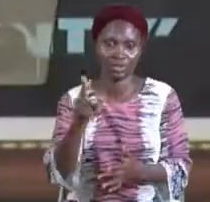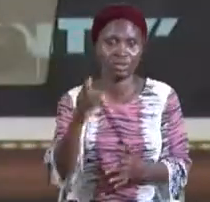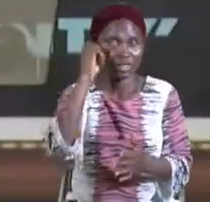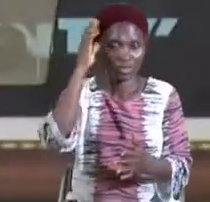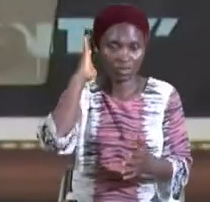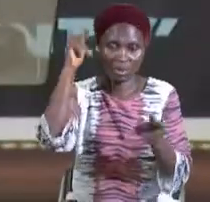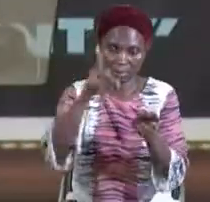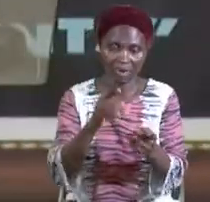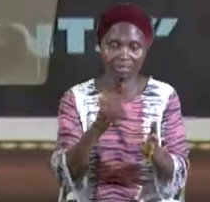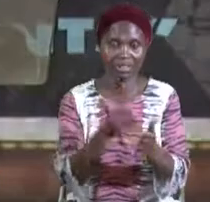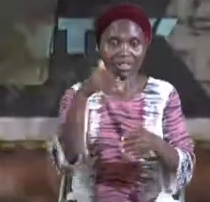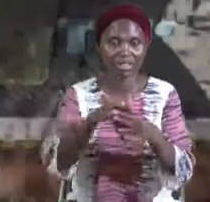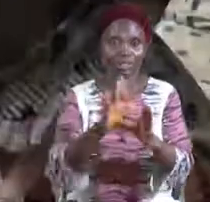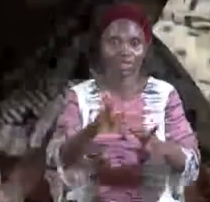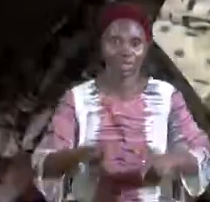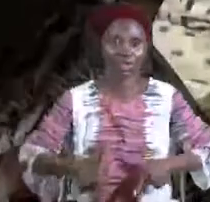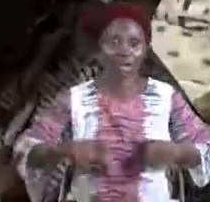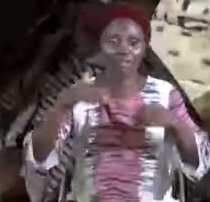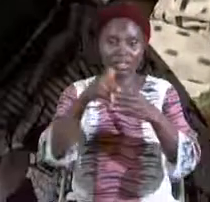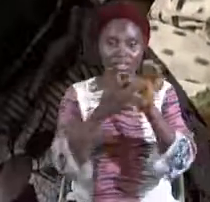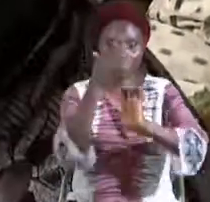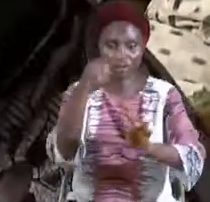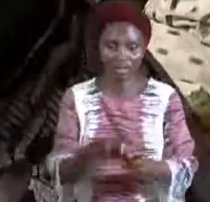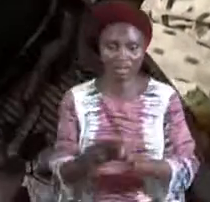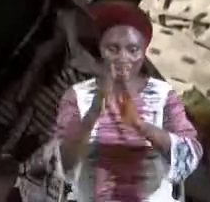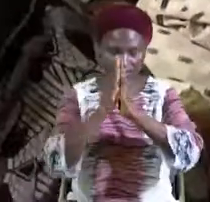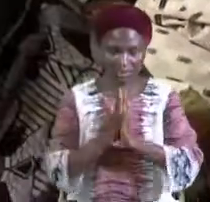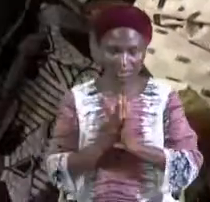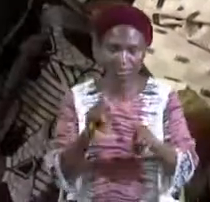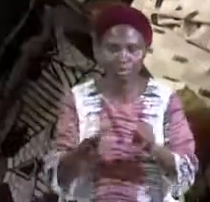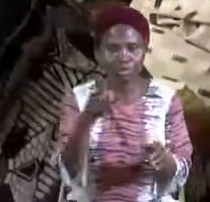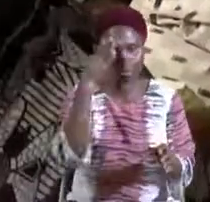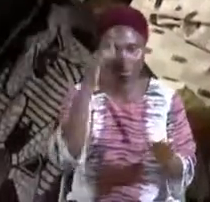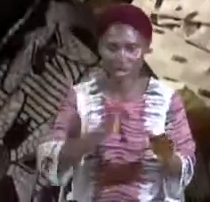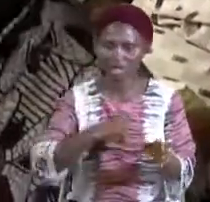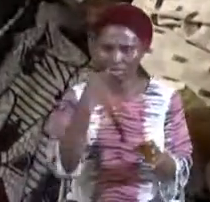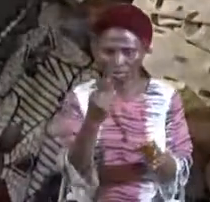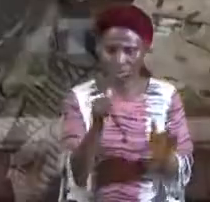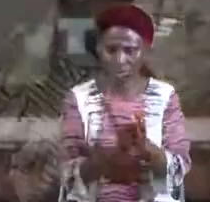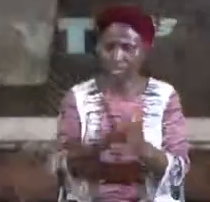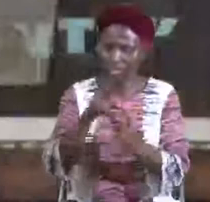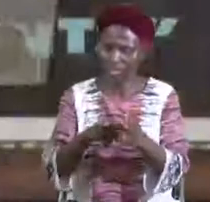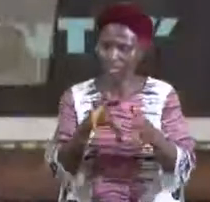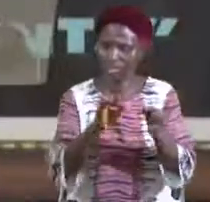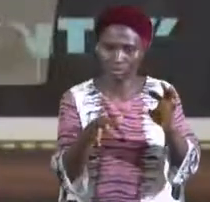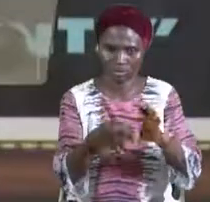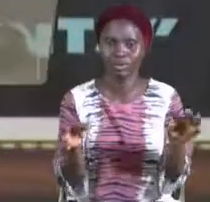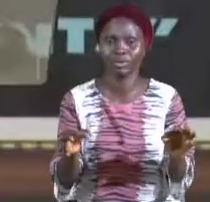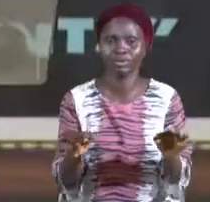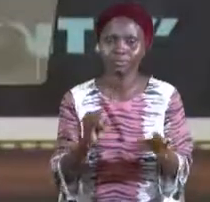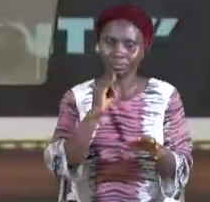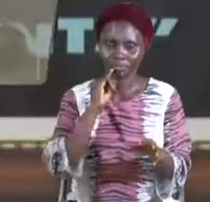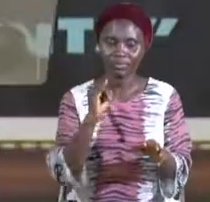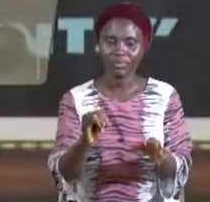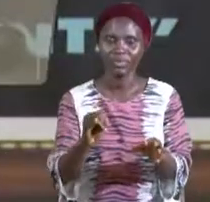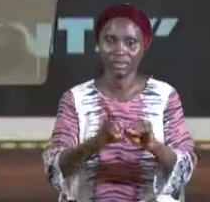cela dans ta vie au nom de Jésus. Mais vous savez, je vous ai dit que cette histoire est symbolique. Cela veut dire que